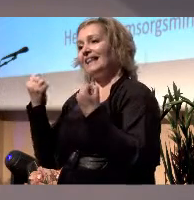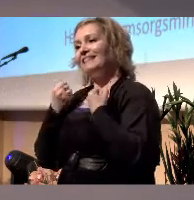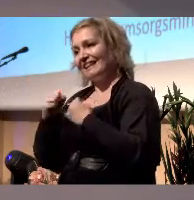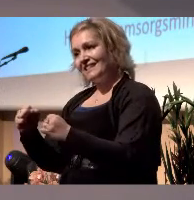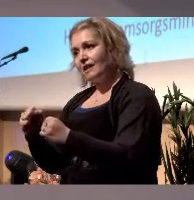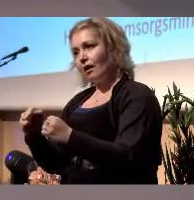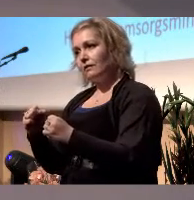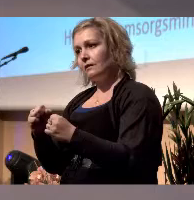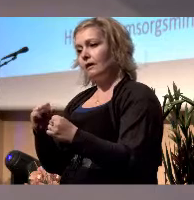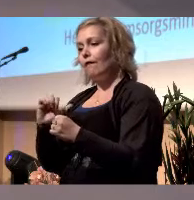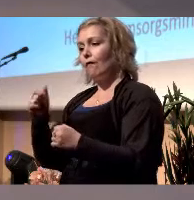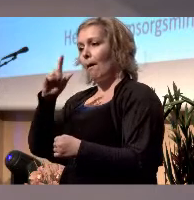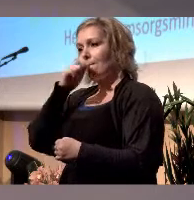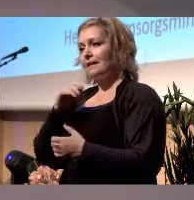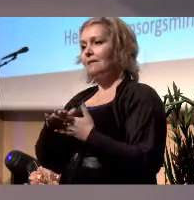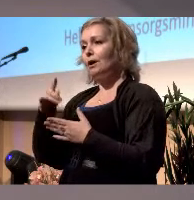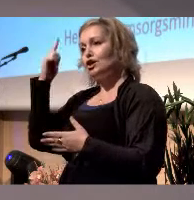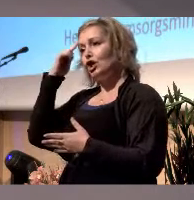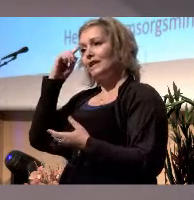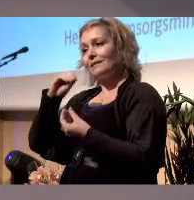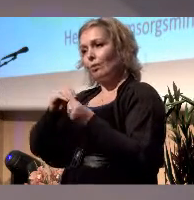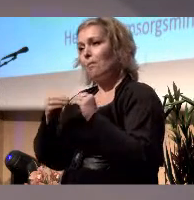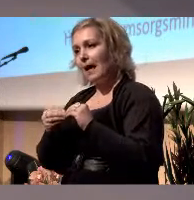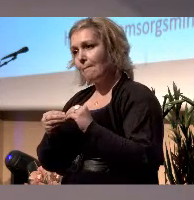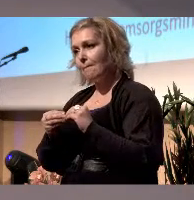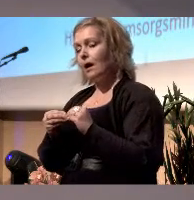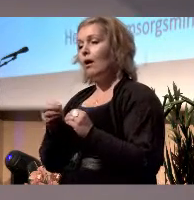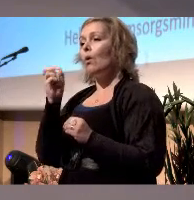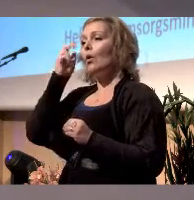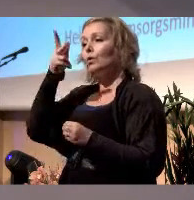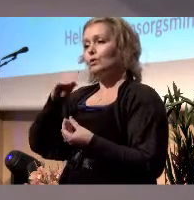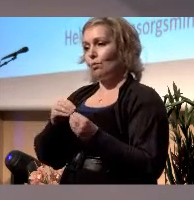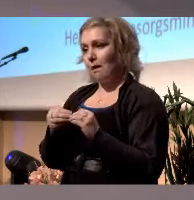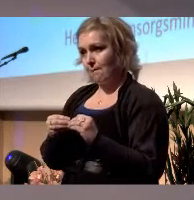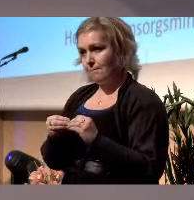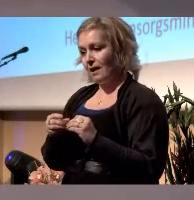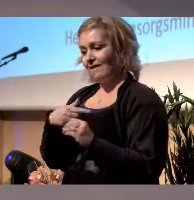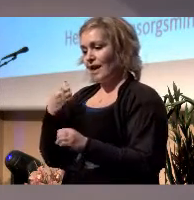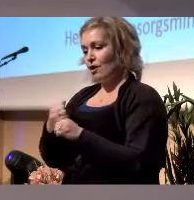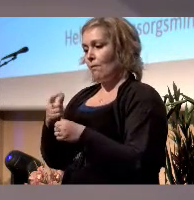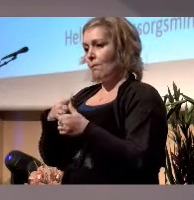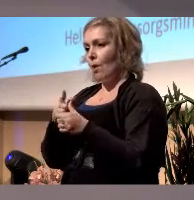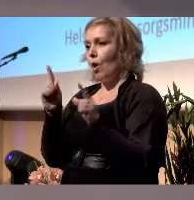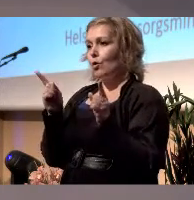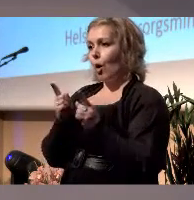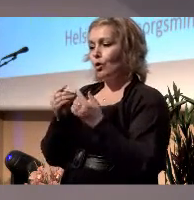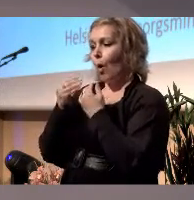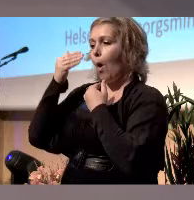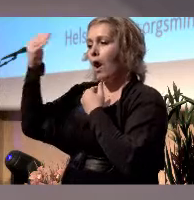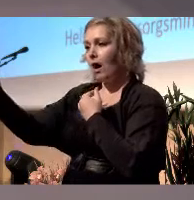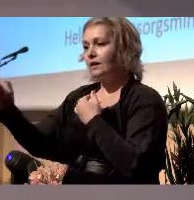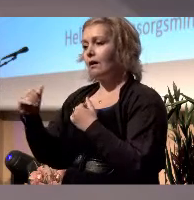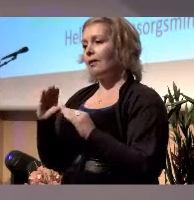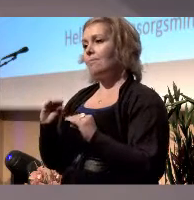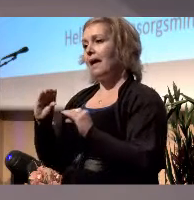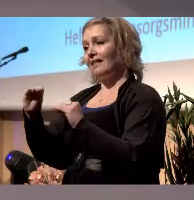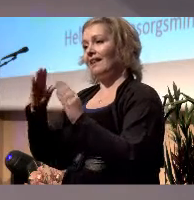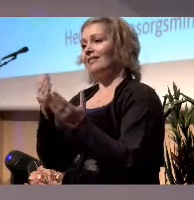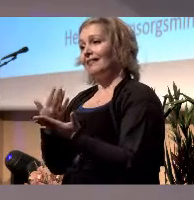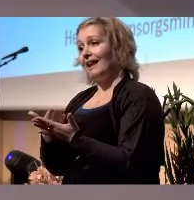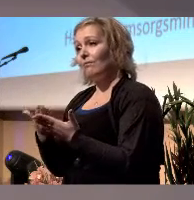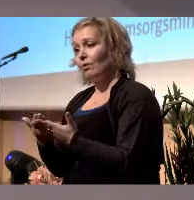innsats overfor mennesker med psykiske problemer og rusproblemer. Vi jobber både på kort og lang sikt for å bedre